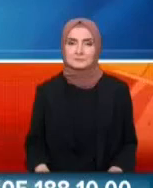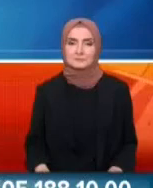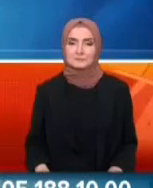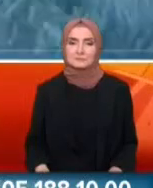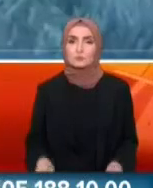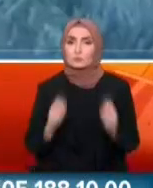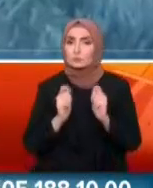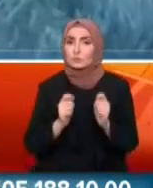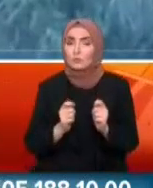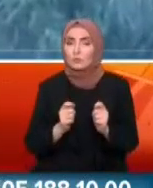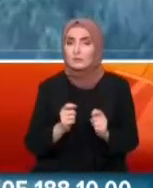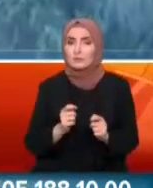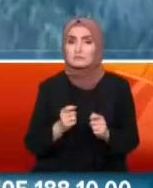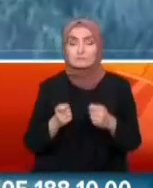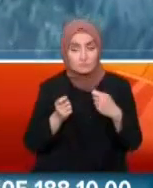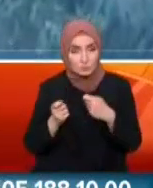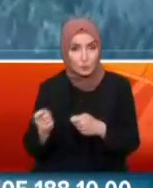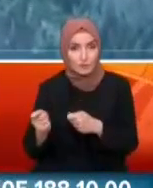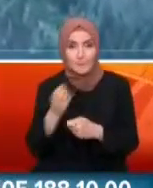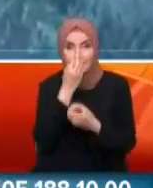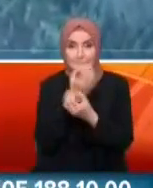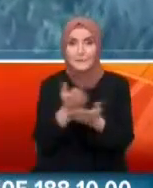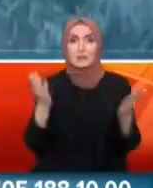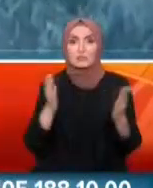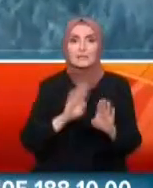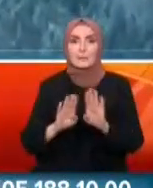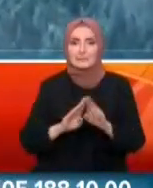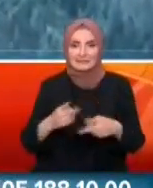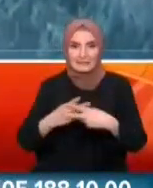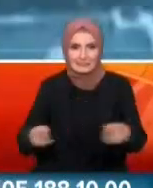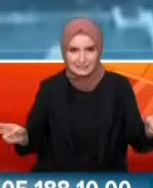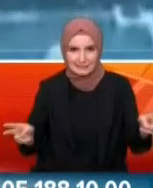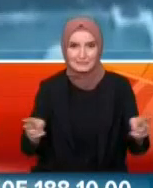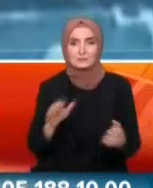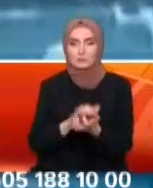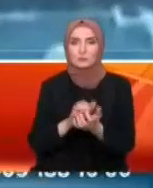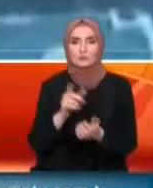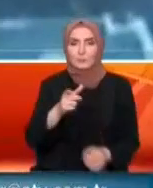Zorla bahçe kapısını açtılar. Ardından Nero'yu tabancayla vurup uzaklaştılar.